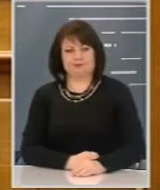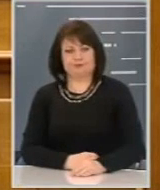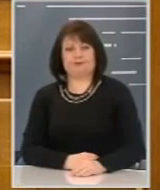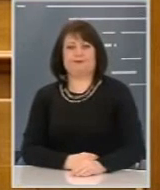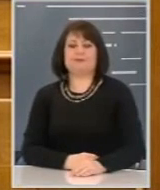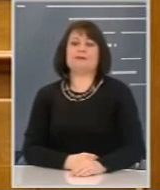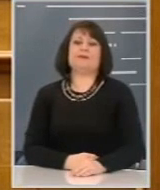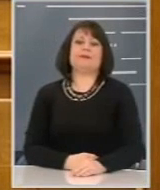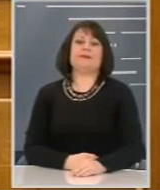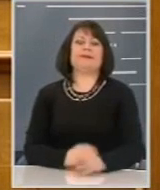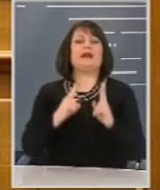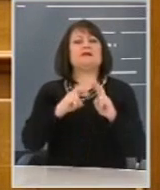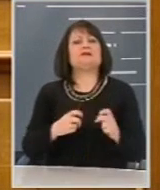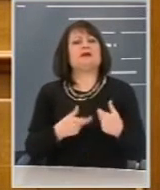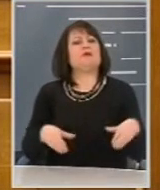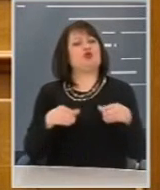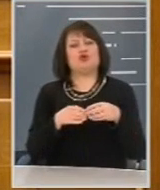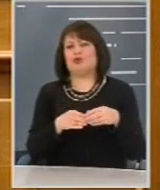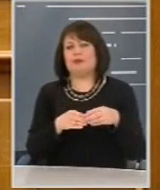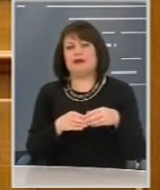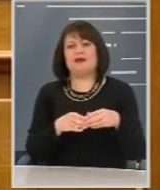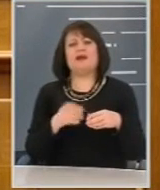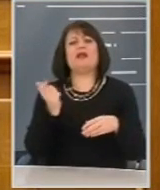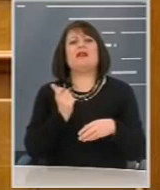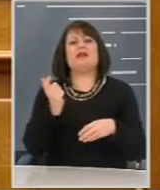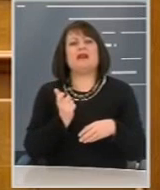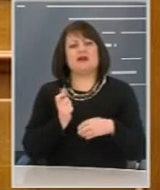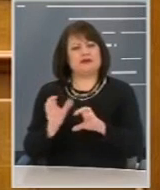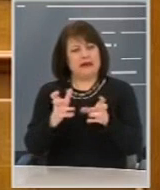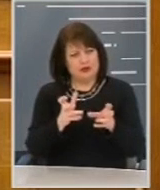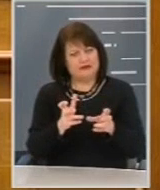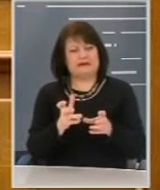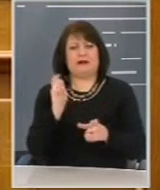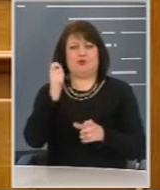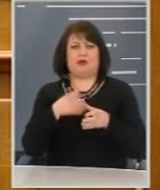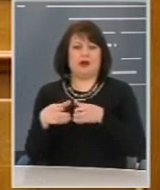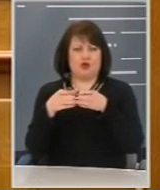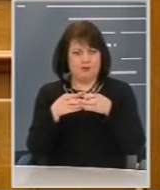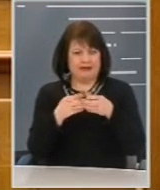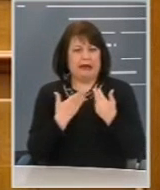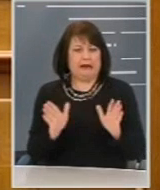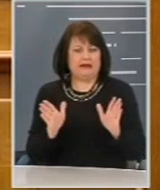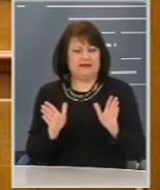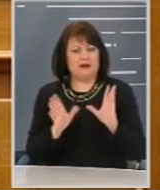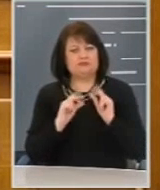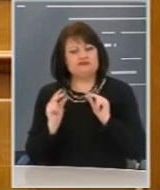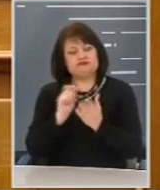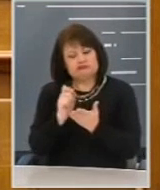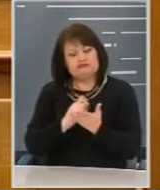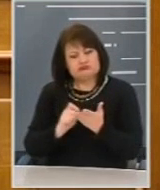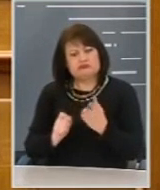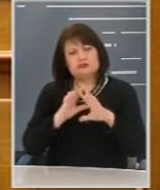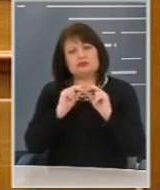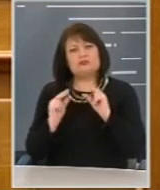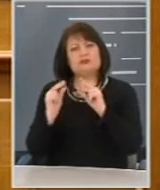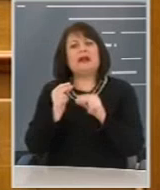Κυρίες και κύριοι βουλευτές, η Εξεταστική Επιτροπή για το δανεισμό των κομμάτων και των μέσων ενημέρωσης κατέγραψε δημόσια όλα όσα